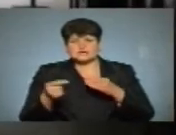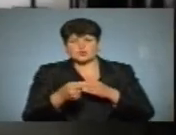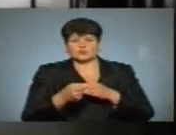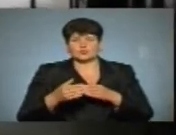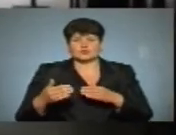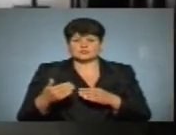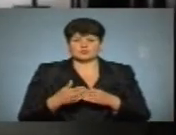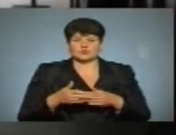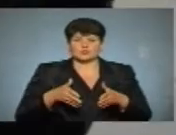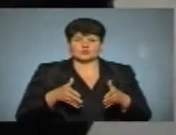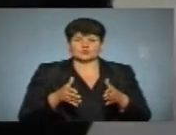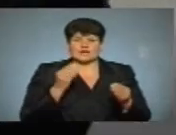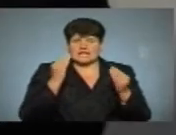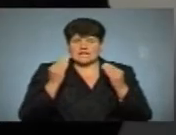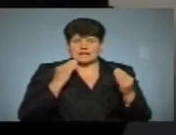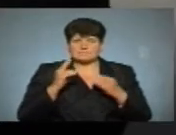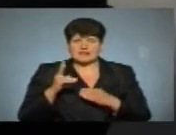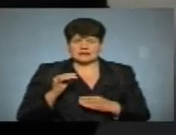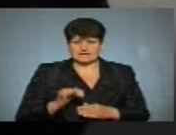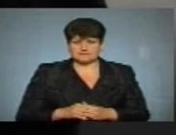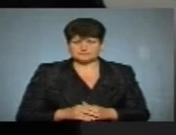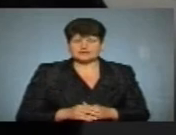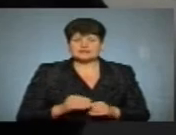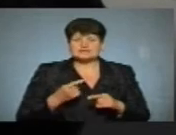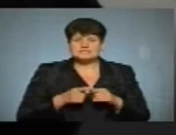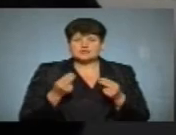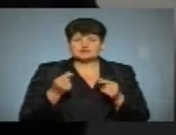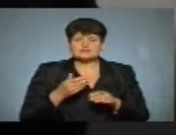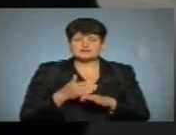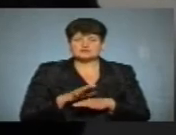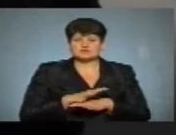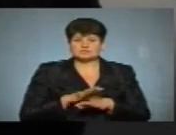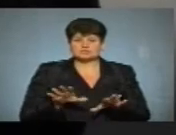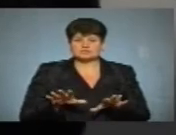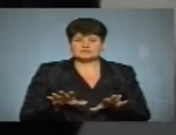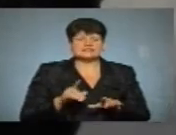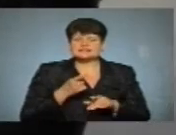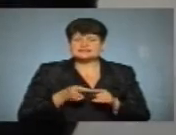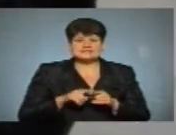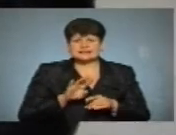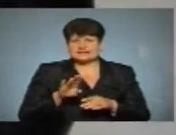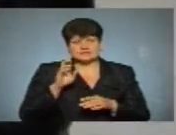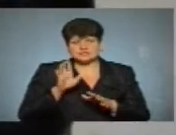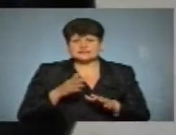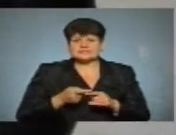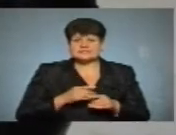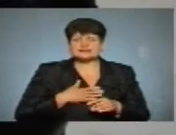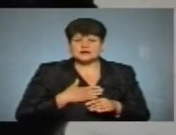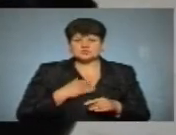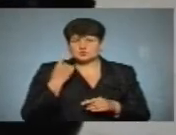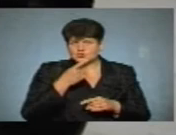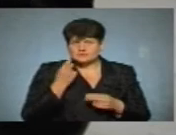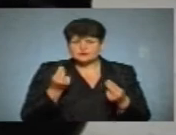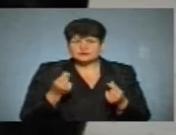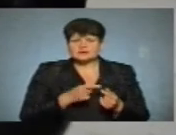коридори, гримерки. На це кошти виділені не було, це не бюджетні, це наші особисті гроші, які